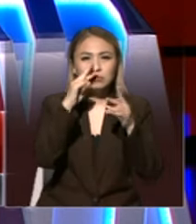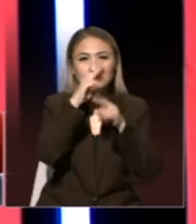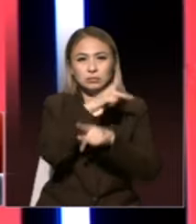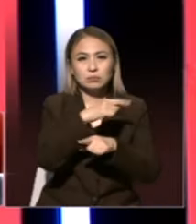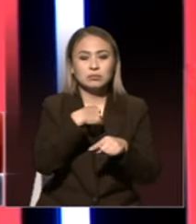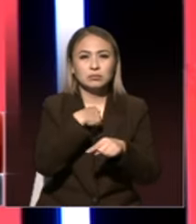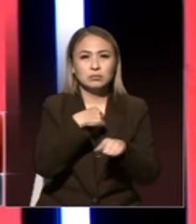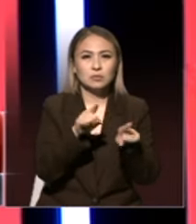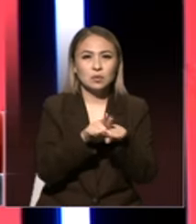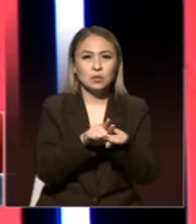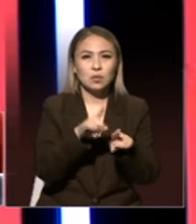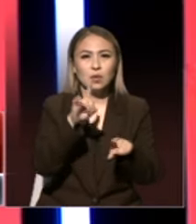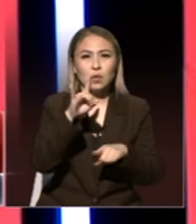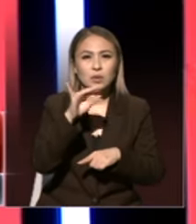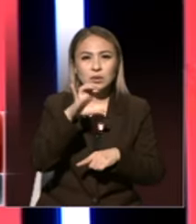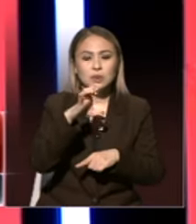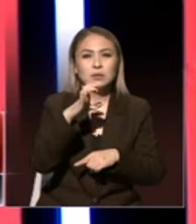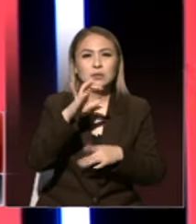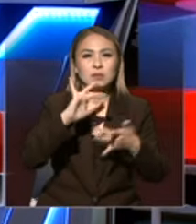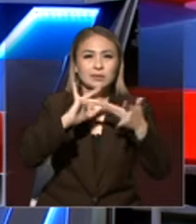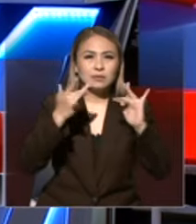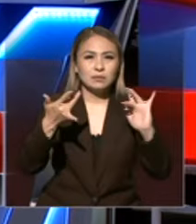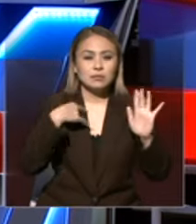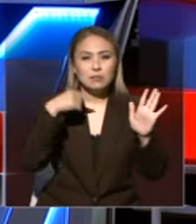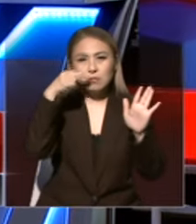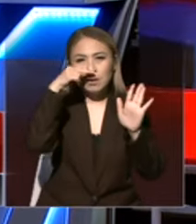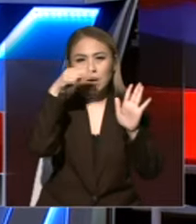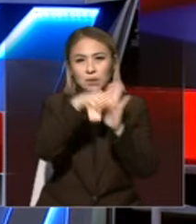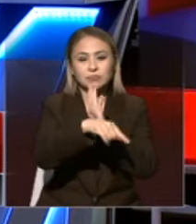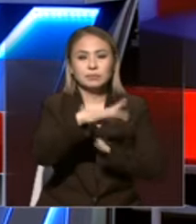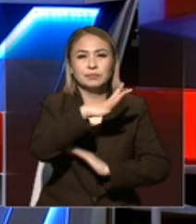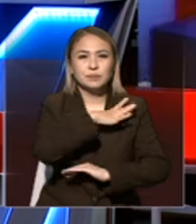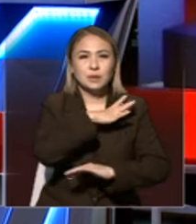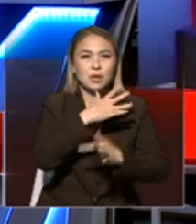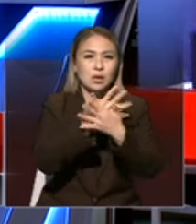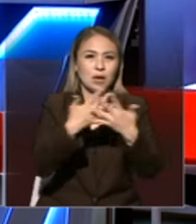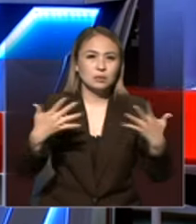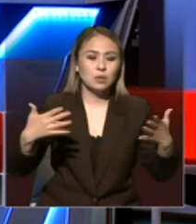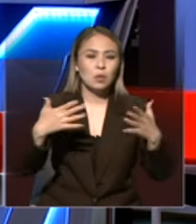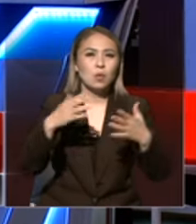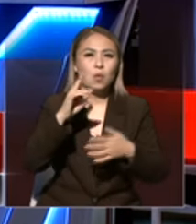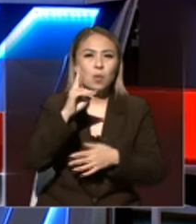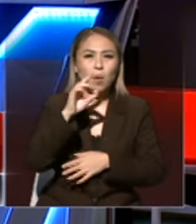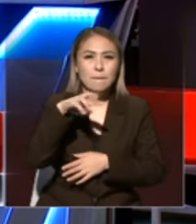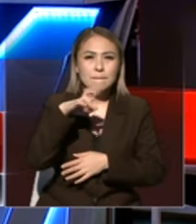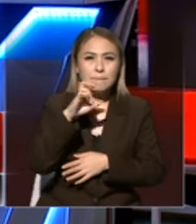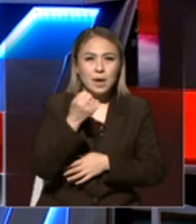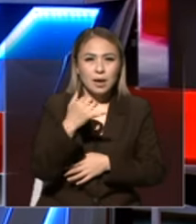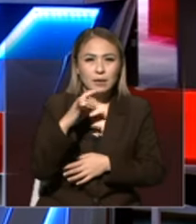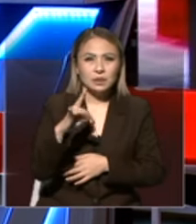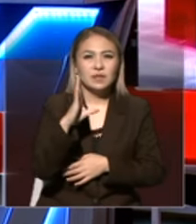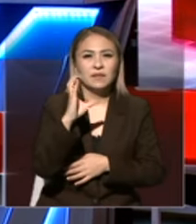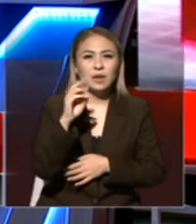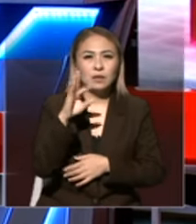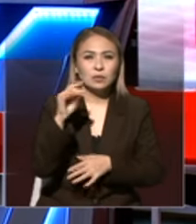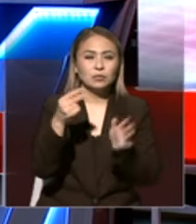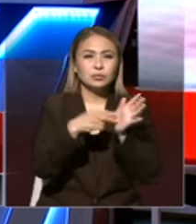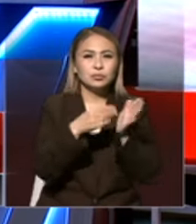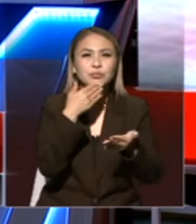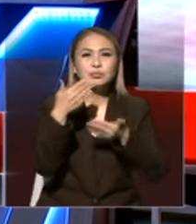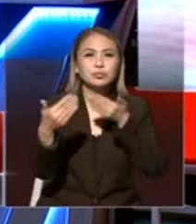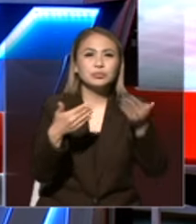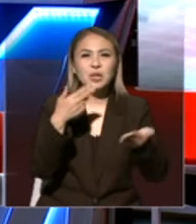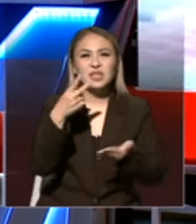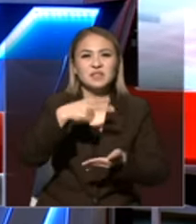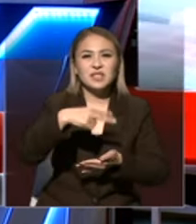мен Россельмаштың сайтына кірдім. Анау Акрос деген неше түрлі комбайндар бар ғой, там Вектор, солардың бағасын сұрадым. 23